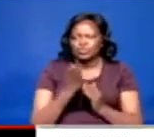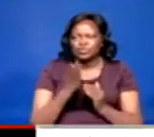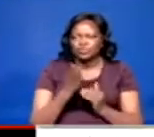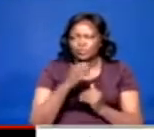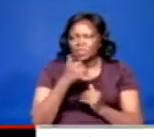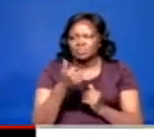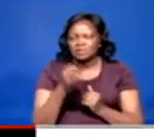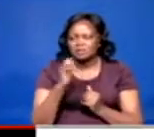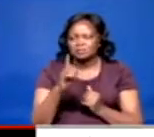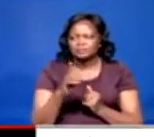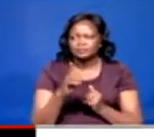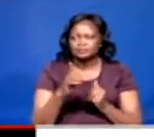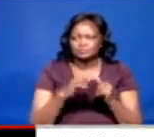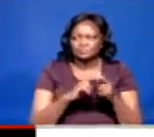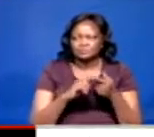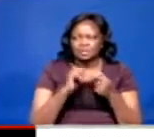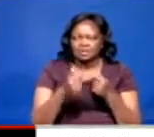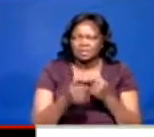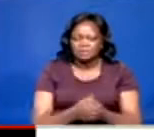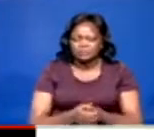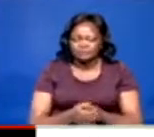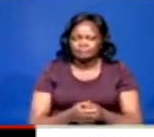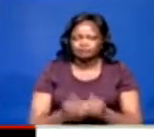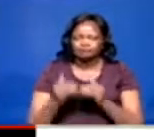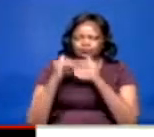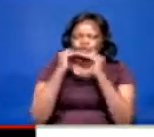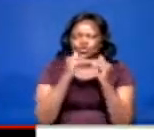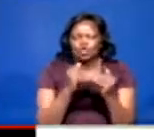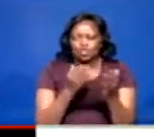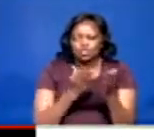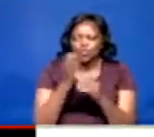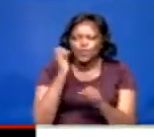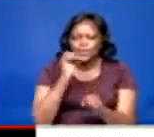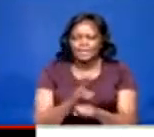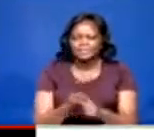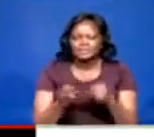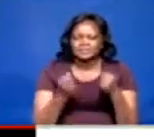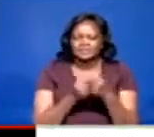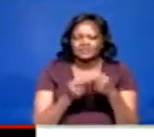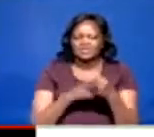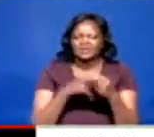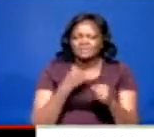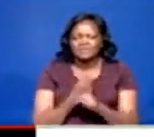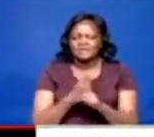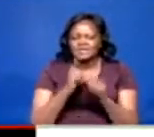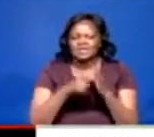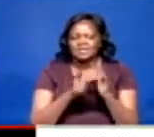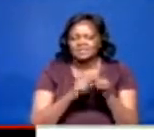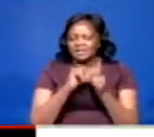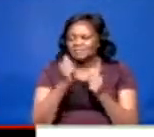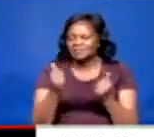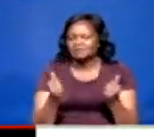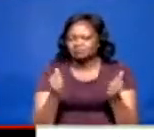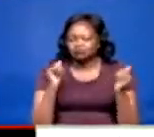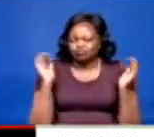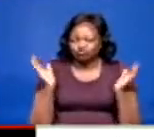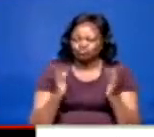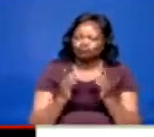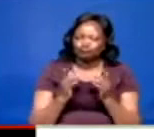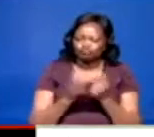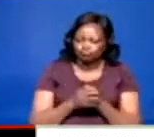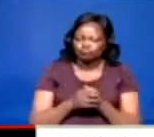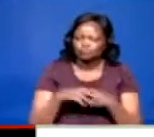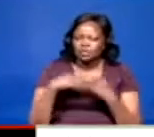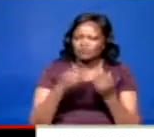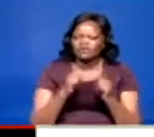Richard. Sinje Yasin alisawazisha kwa njia ya penalti dakika 17 baadaye kabla mshambulizi Robert Wanyama kuipa timu hiyo ya